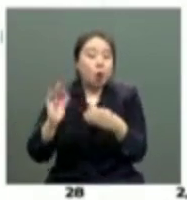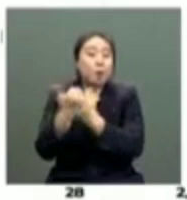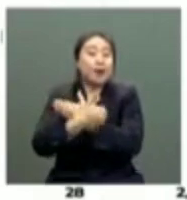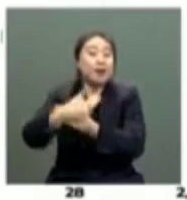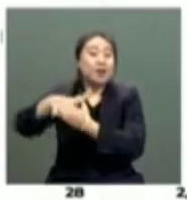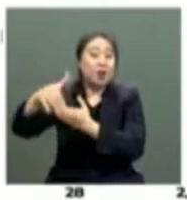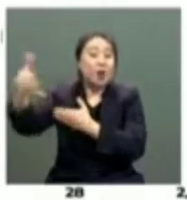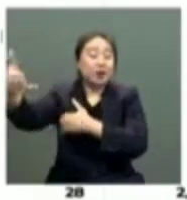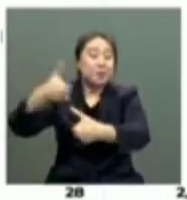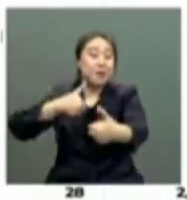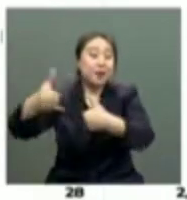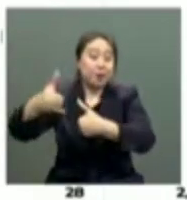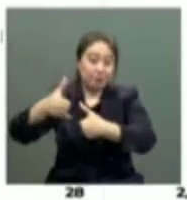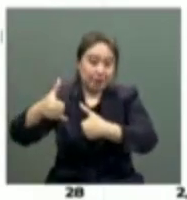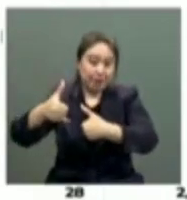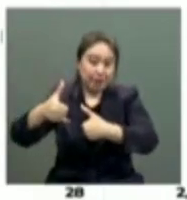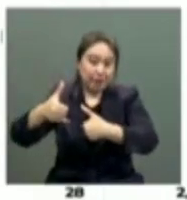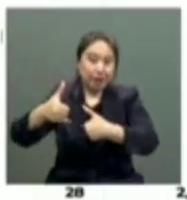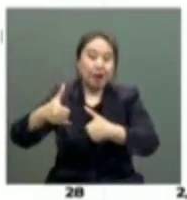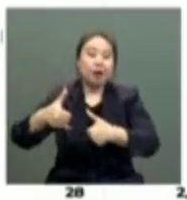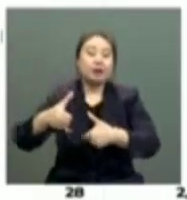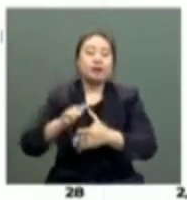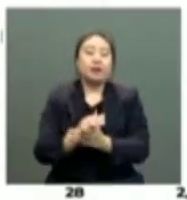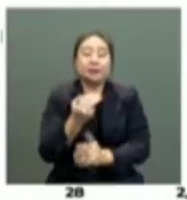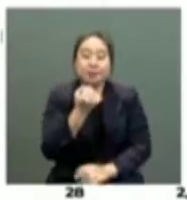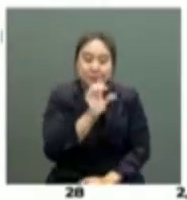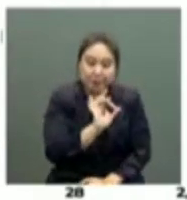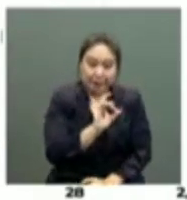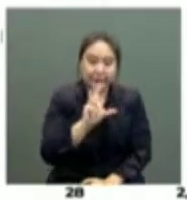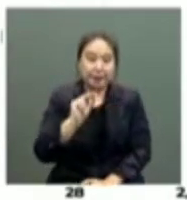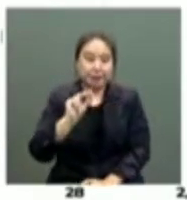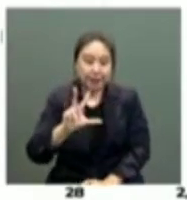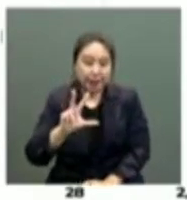กลายเป็นศูนย์ไปแล้วเพราะเราควบคุมได้ดีท่านก็เข้ามารับการรายงานที่เราเรียกตัวไปต่างๆเรื่องต่างๆเช่นเดียวกันกับกลุ่มก่อนที่คนที่เดินทางไปจากต่างประเทศใช่มะ18 33 33